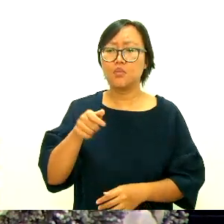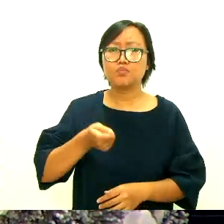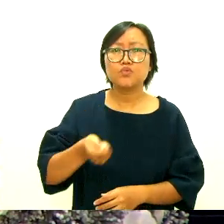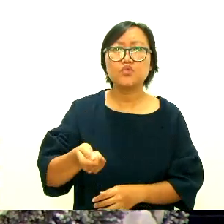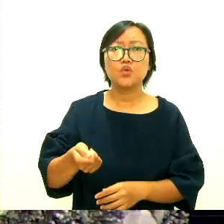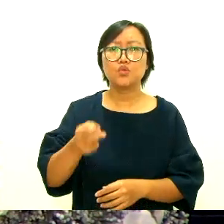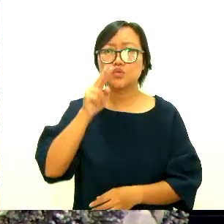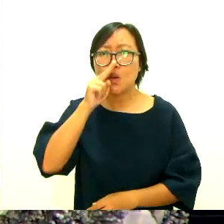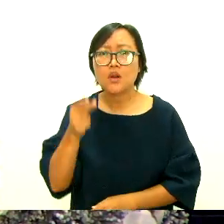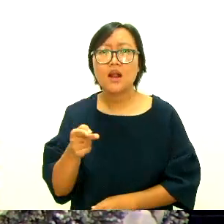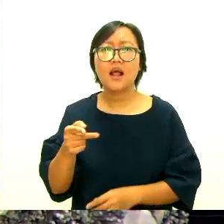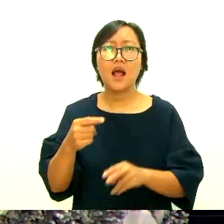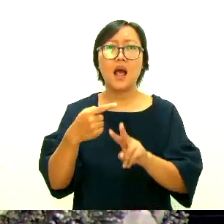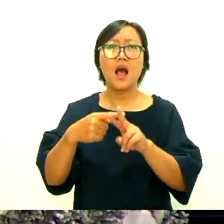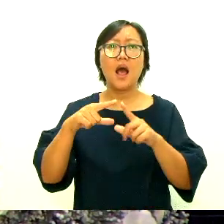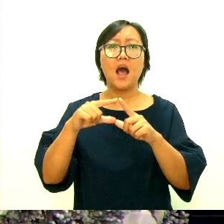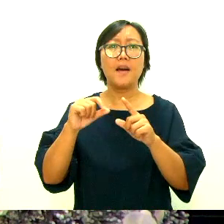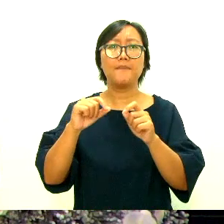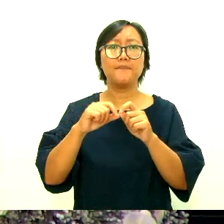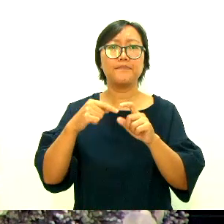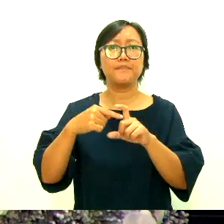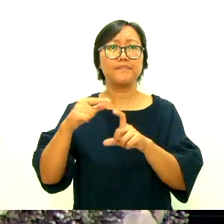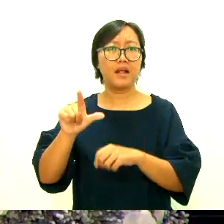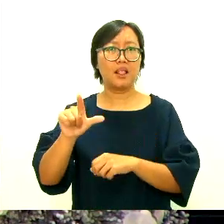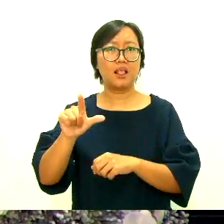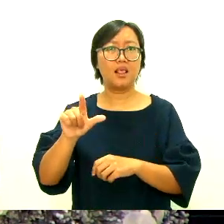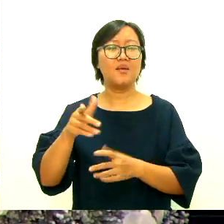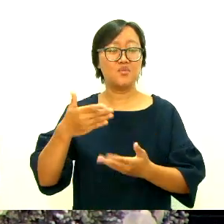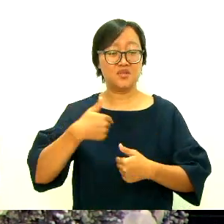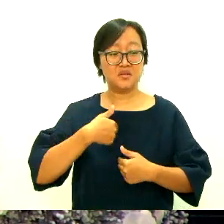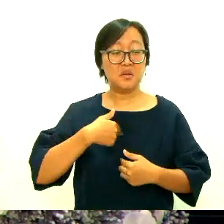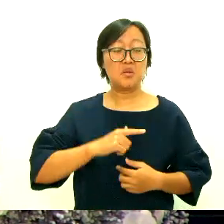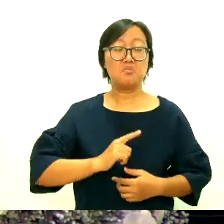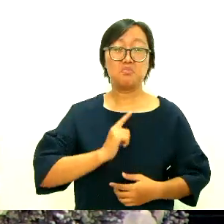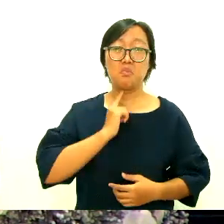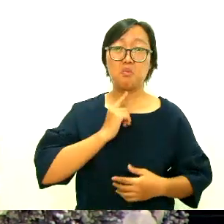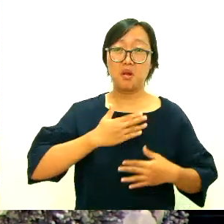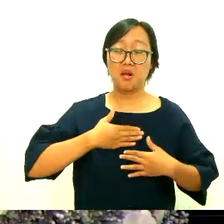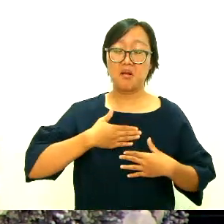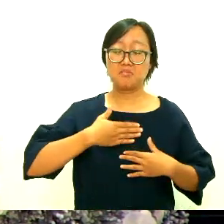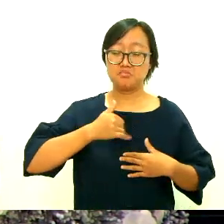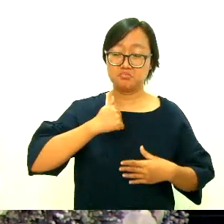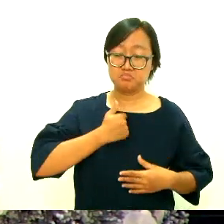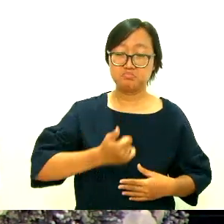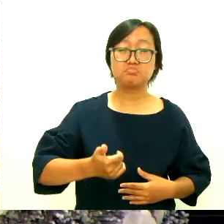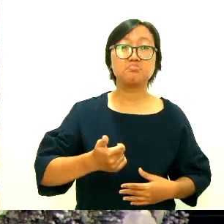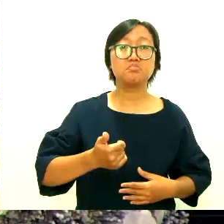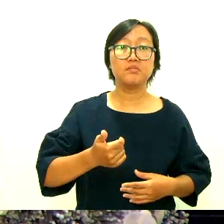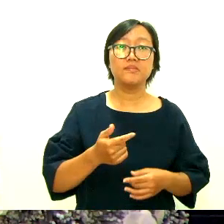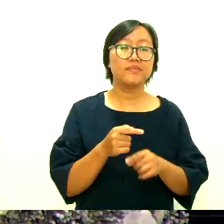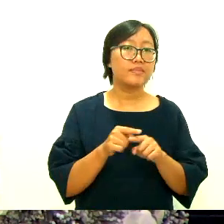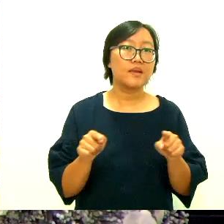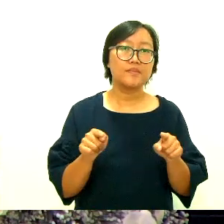Hai kehormatan memang harus dijaga kebanggaan harus dipelihara tetapi harus secara